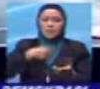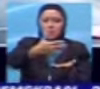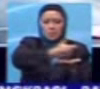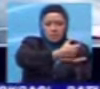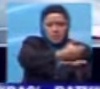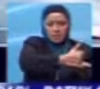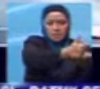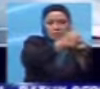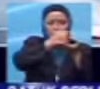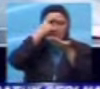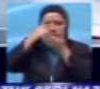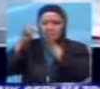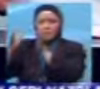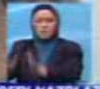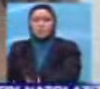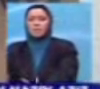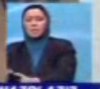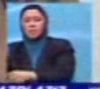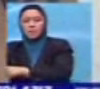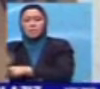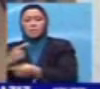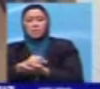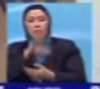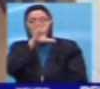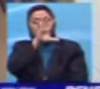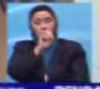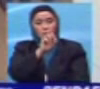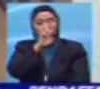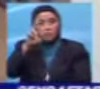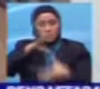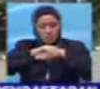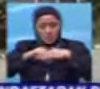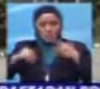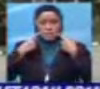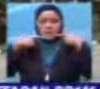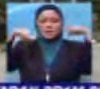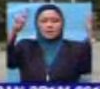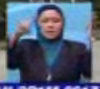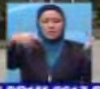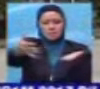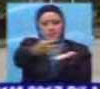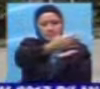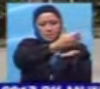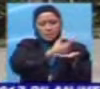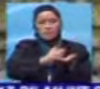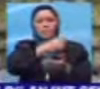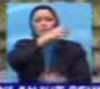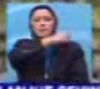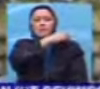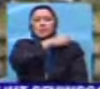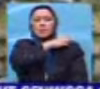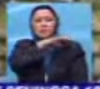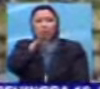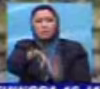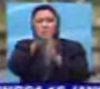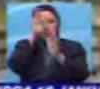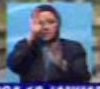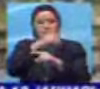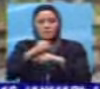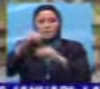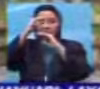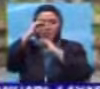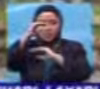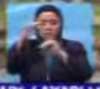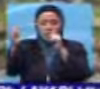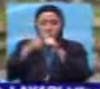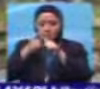memerlukan. RM50,000 berjaya dikutip pegawai bersekutu yang dilantik APM. Fasa pertama bantuan diberi kepada